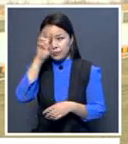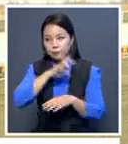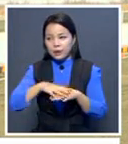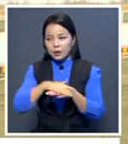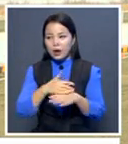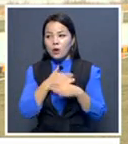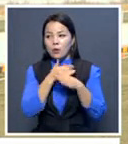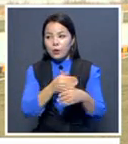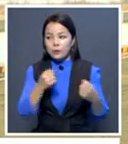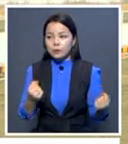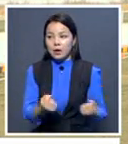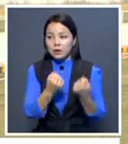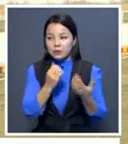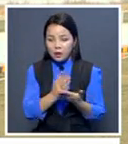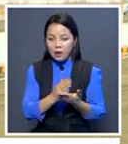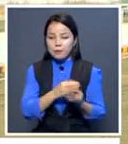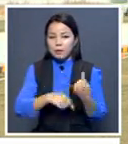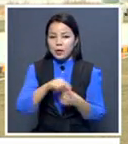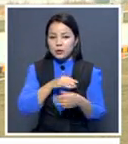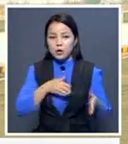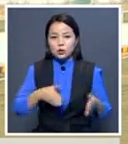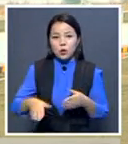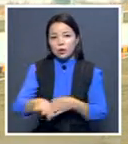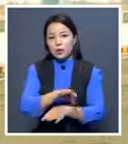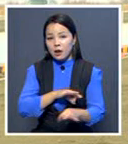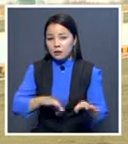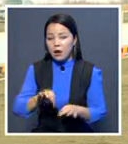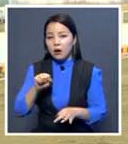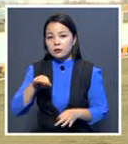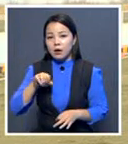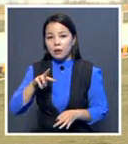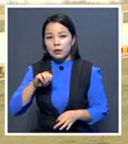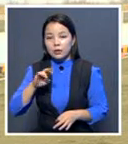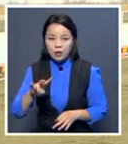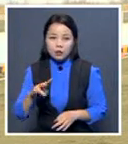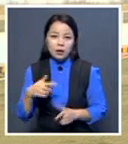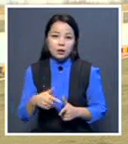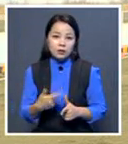жағдайы, сонымен бірге жаңа бизнесін жол картасы, немесе атамекен, немесе даму секілді